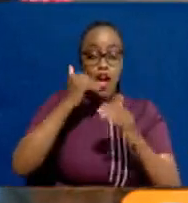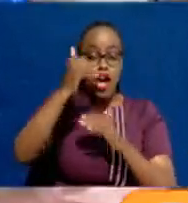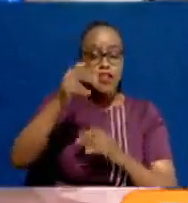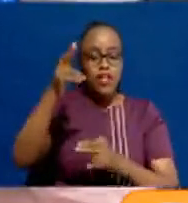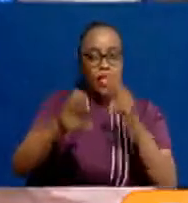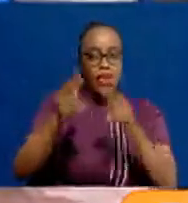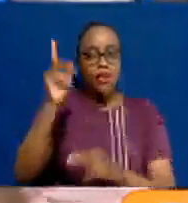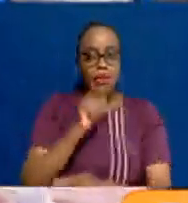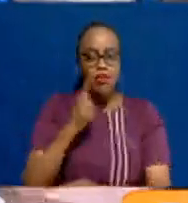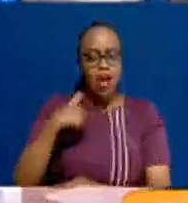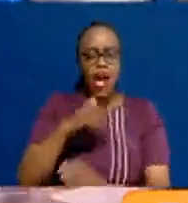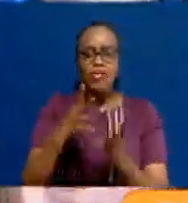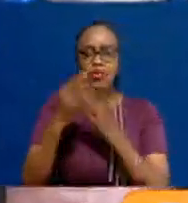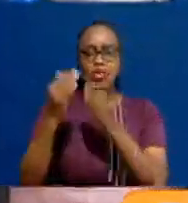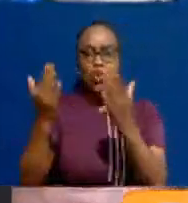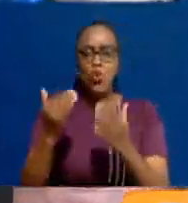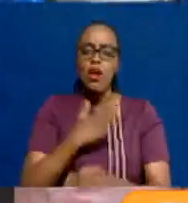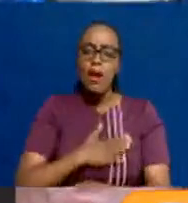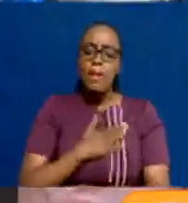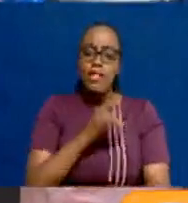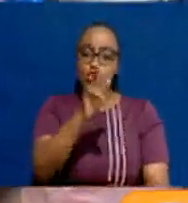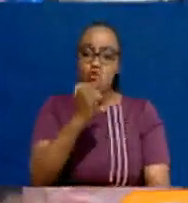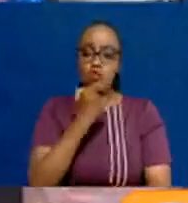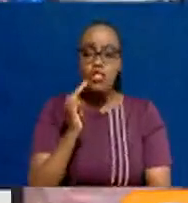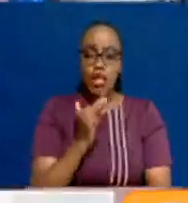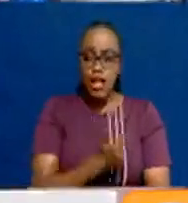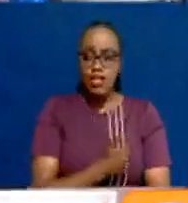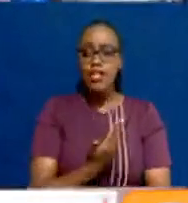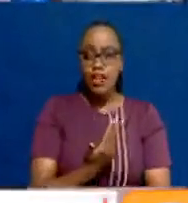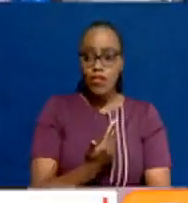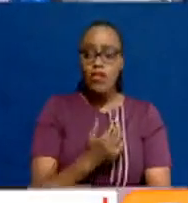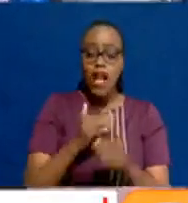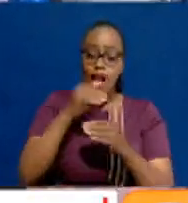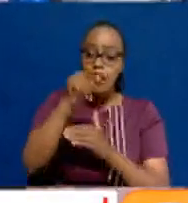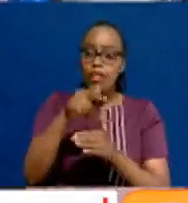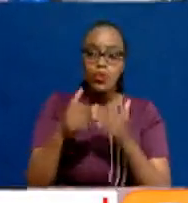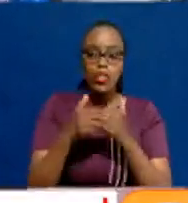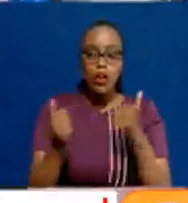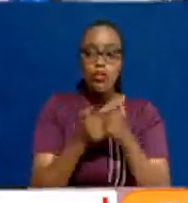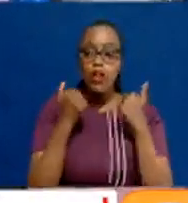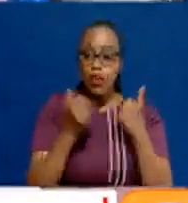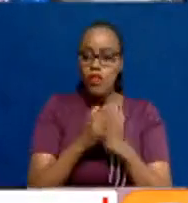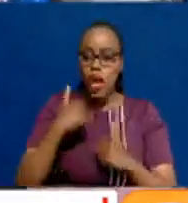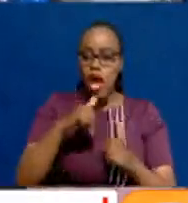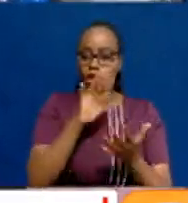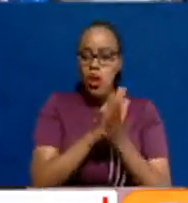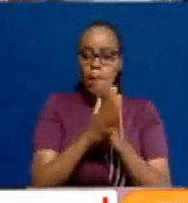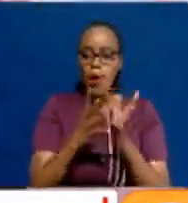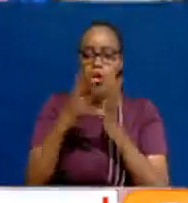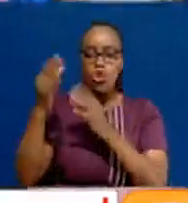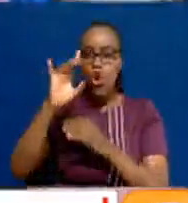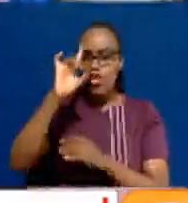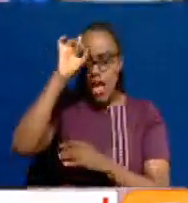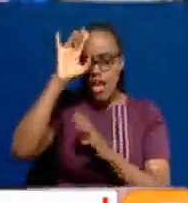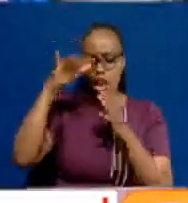attack. Sasa sisi tutaenda wapi? Tuambieni. Mtuambie baada ya hii. Tutafunga virago tuelekee Nyandarua ama